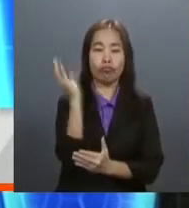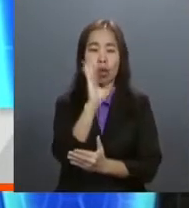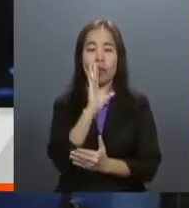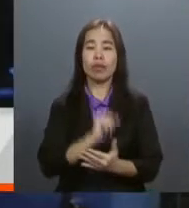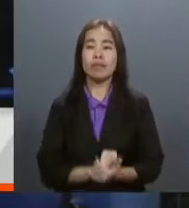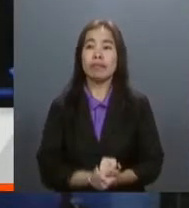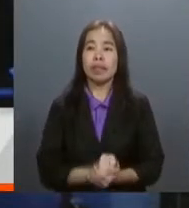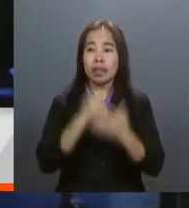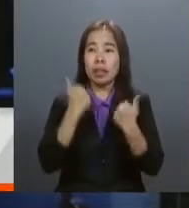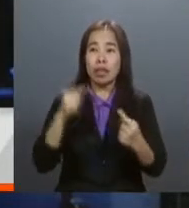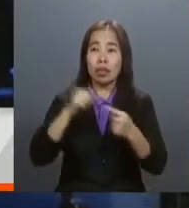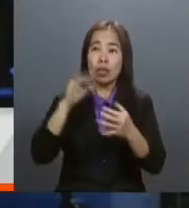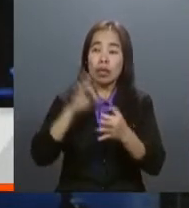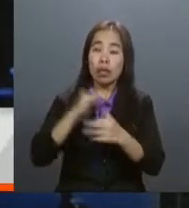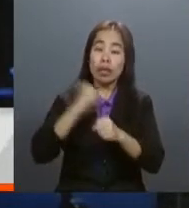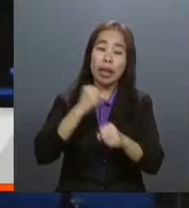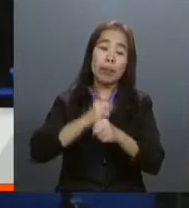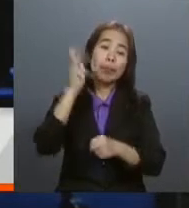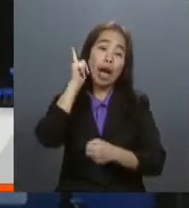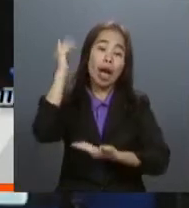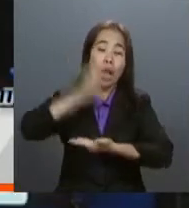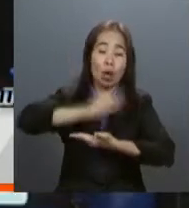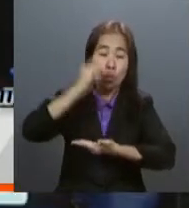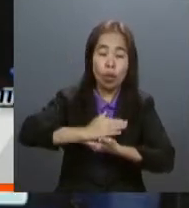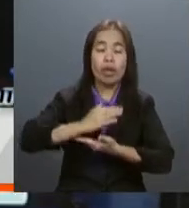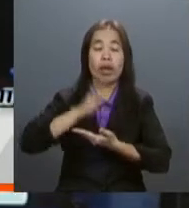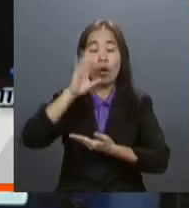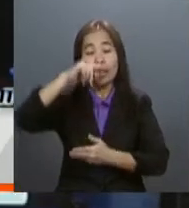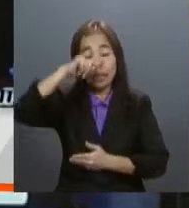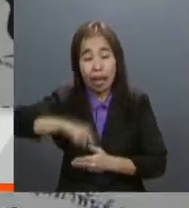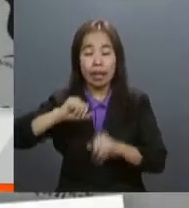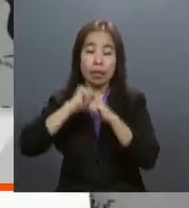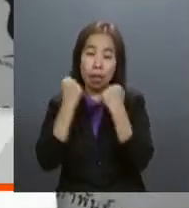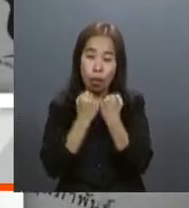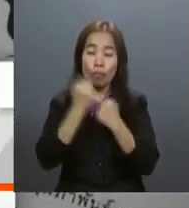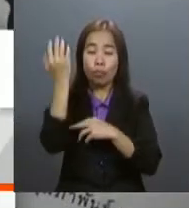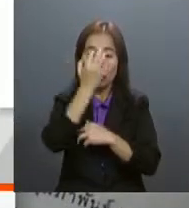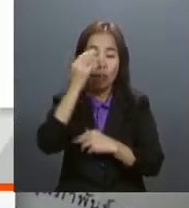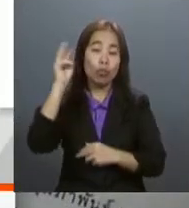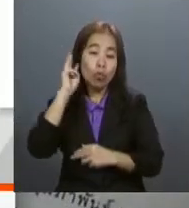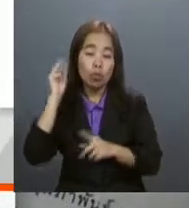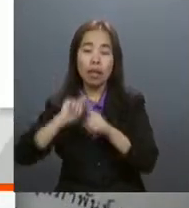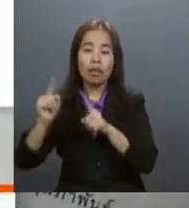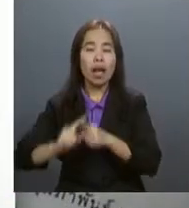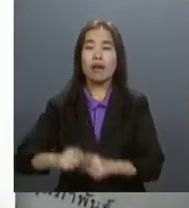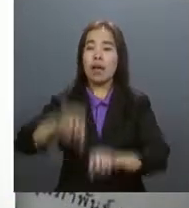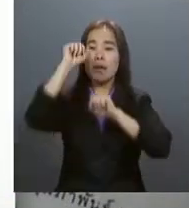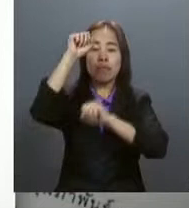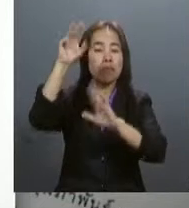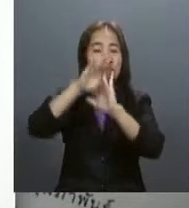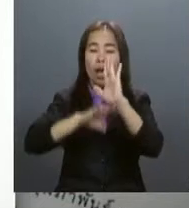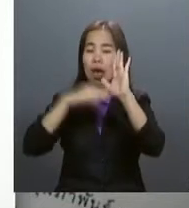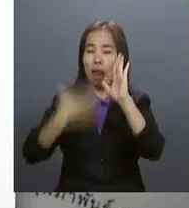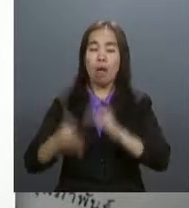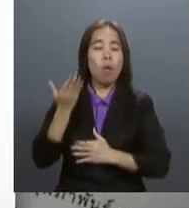รวมถึงสภาวิชาชีพข่าววิทยุและโทรทัศน์ไทยพร้อมด้วยสมาคมนักข่าววิทยุและโทรทัศน์ไทยออกแถลงการขอให้ผู้บริห